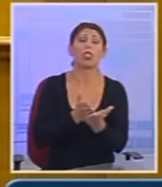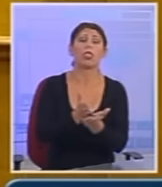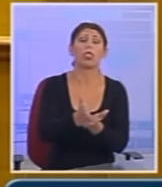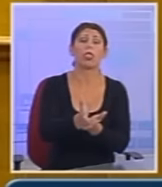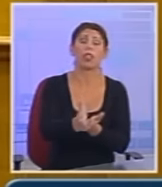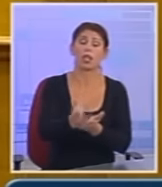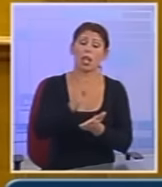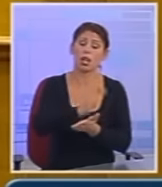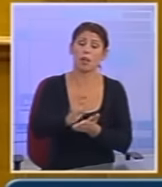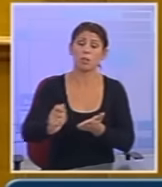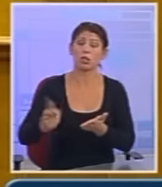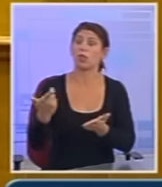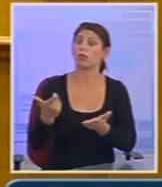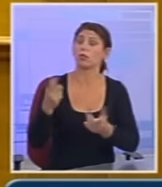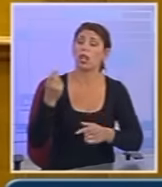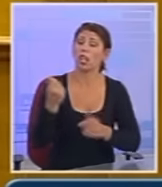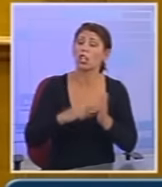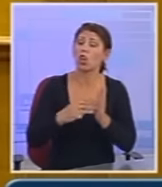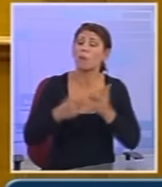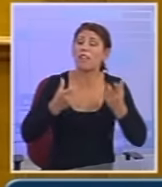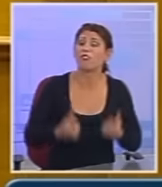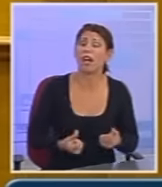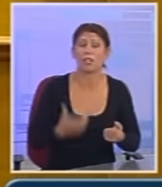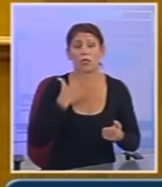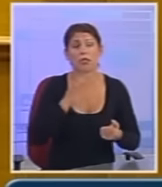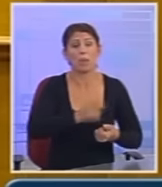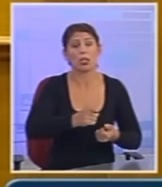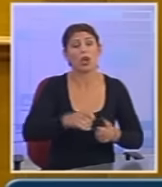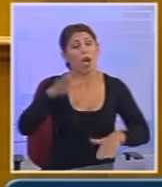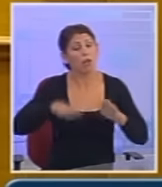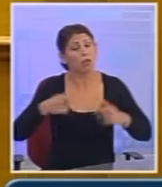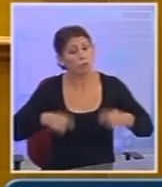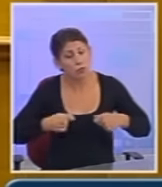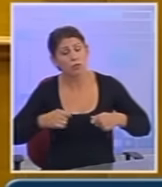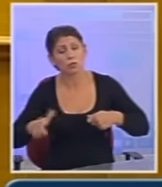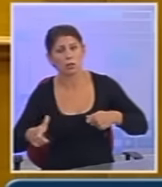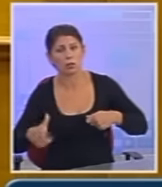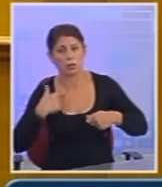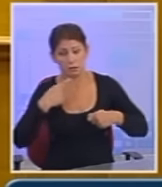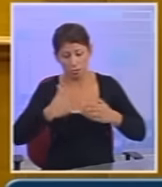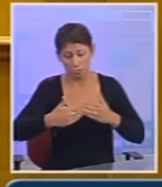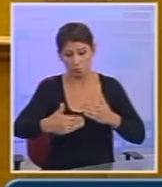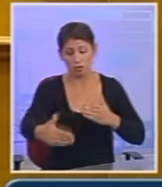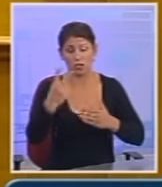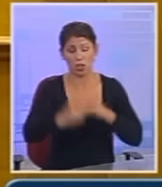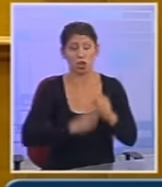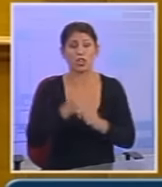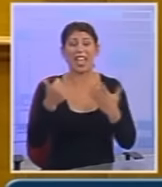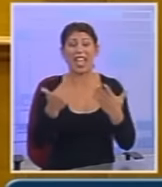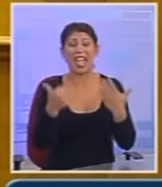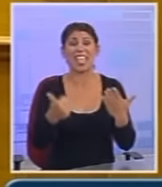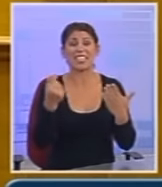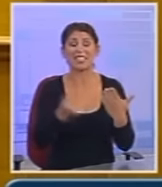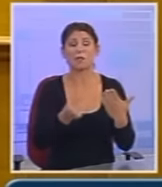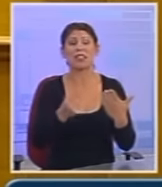βαρών. Η αλήθεια λοιπόν είναι ότι τα επόμενα 2 χρόνια θα επιβάλλετε 6,5 δις ευρώ μέτρα. Από αυτά,